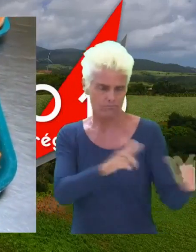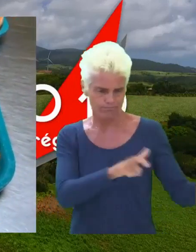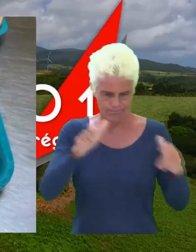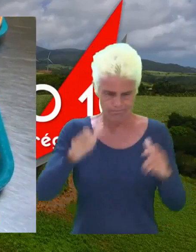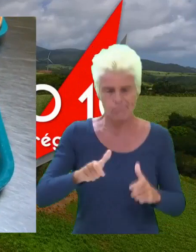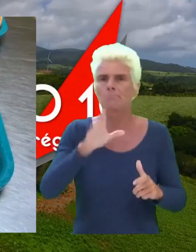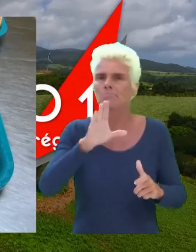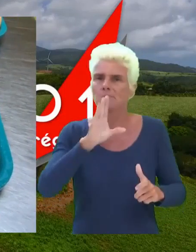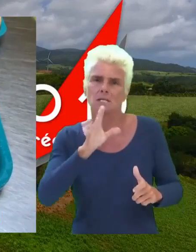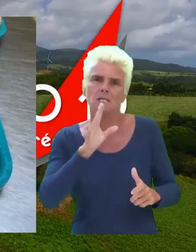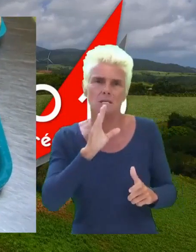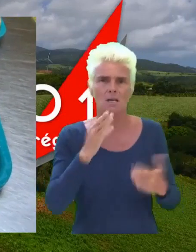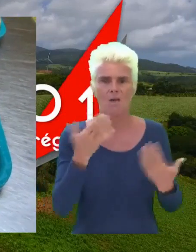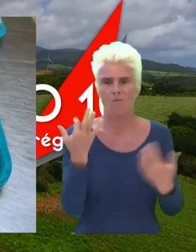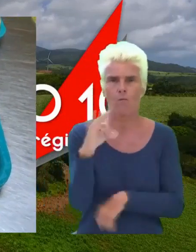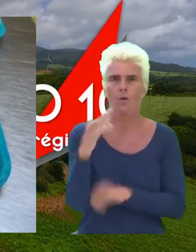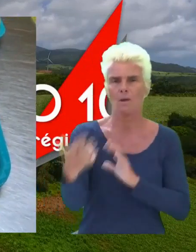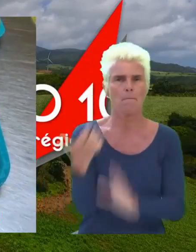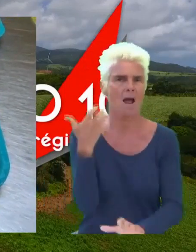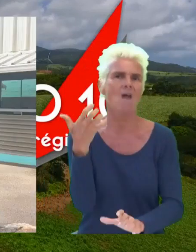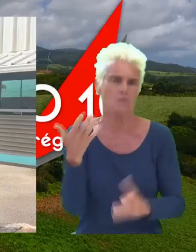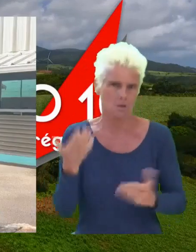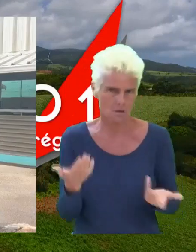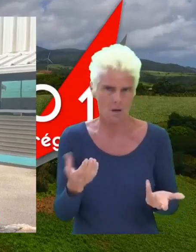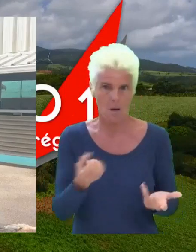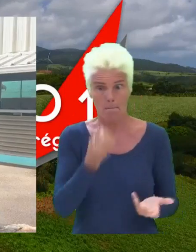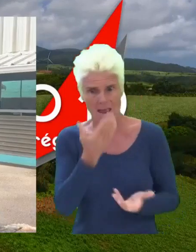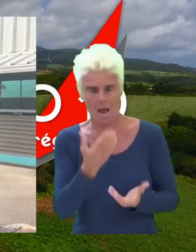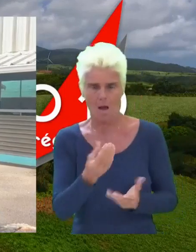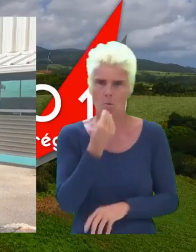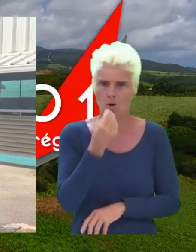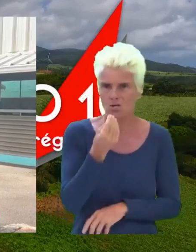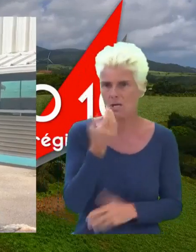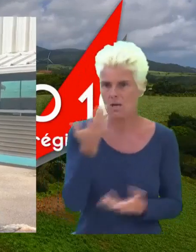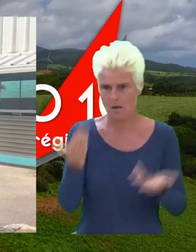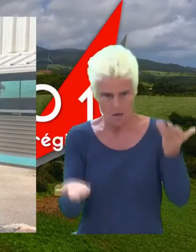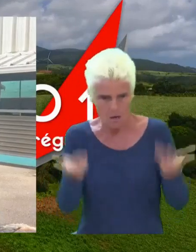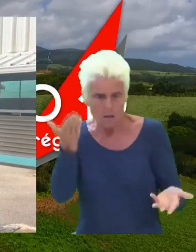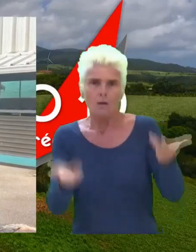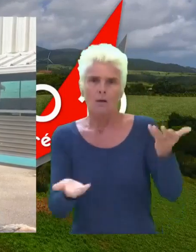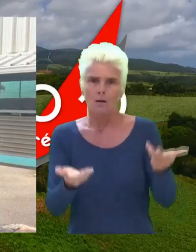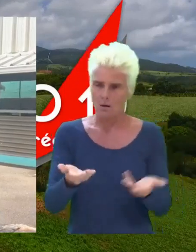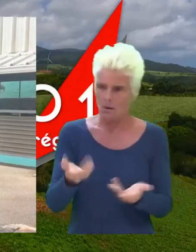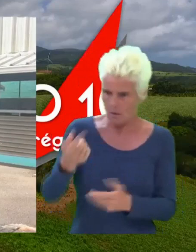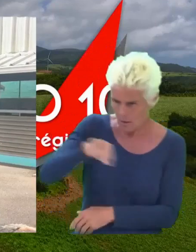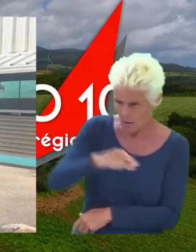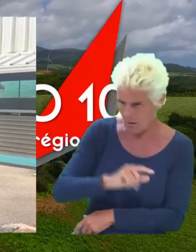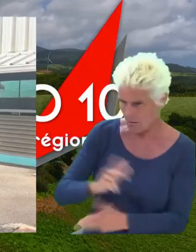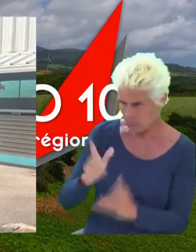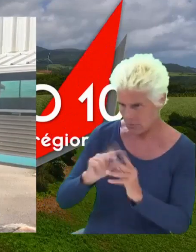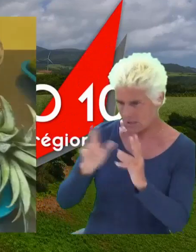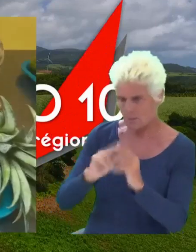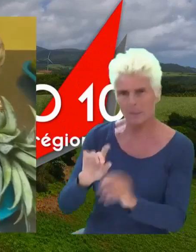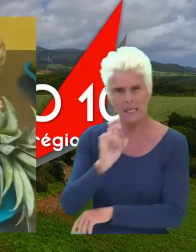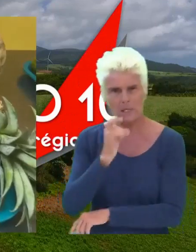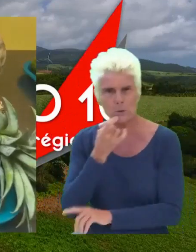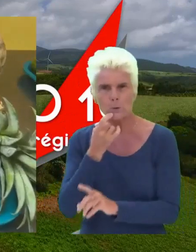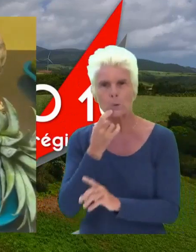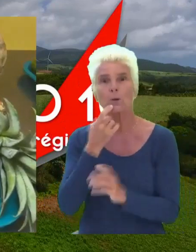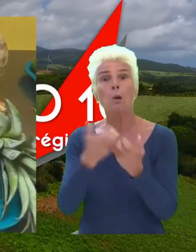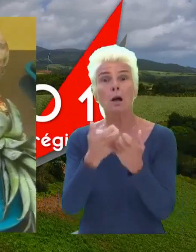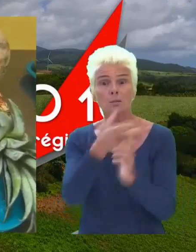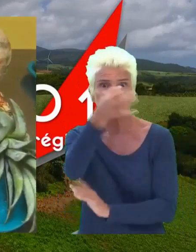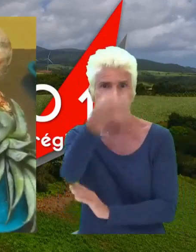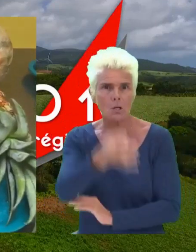c'était de mettre en avant les fruits et de bien manger les équivalences faire comprendre aux enfants les taux de suc qui existent dans les